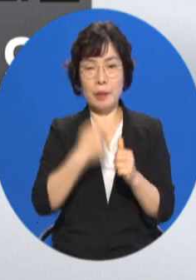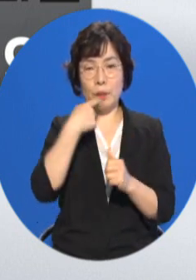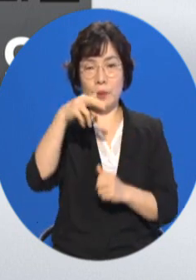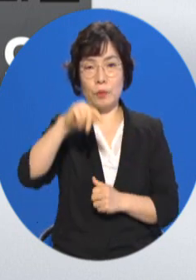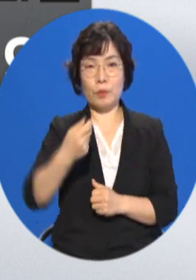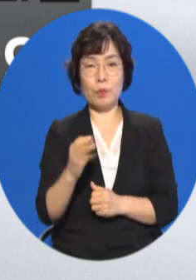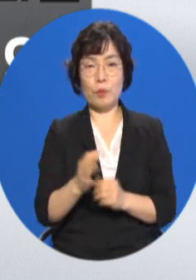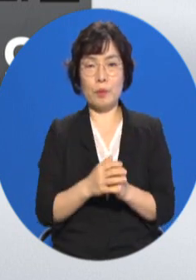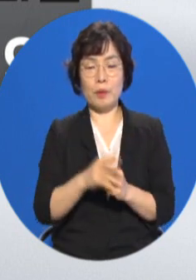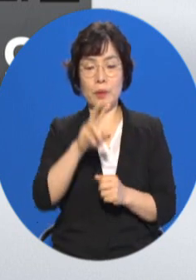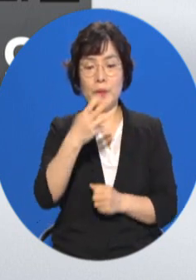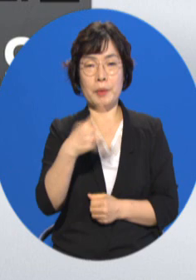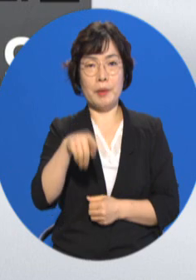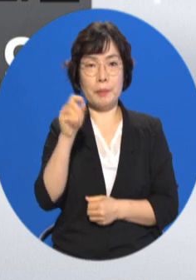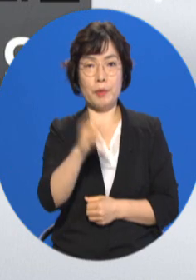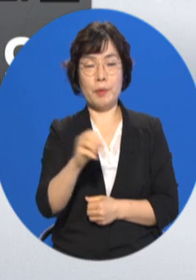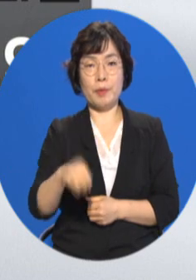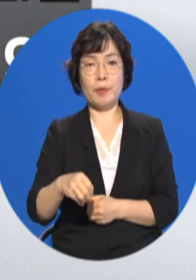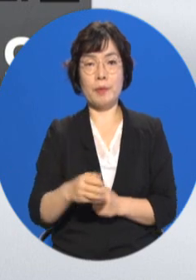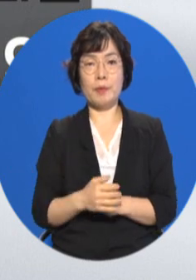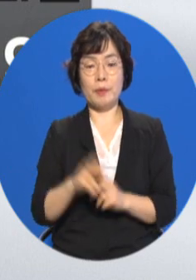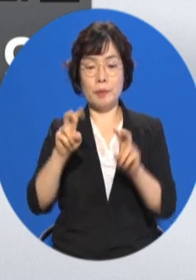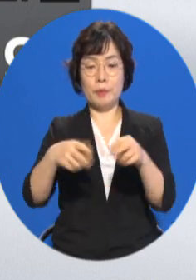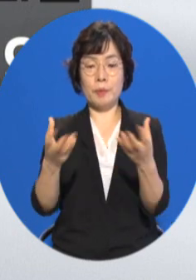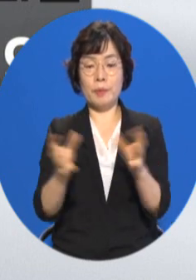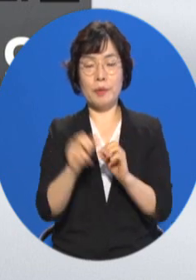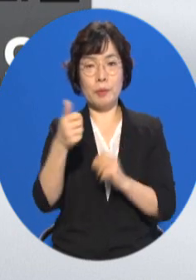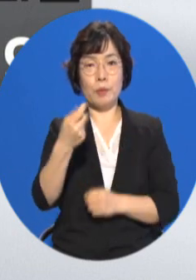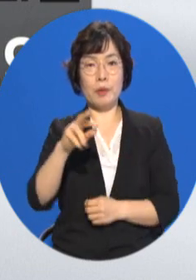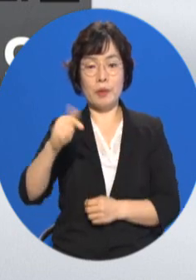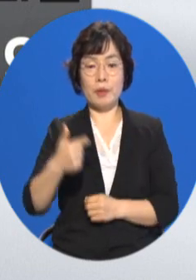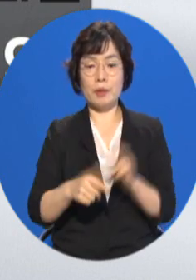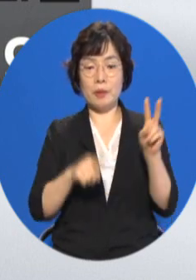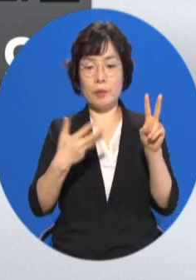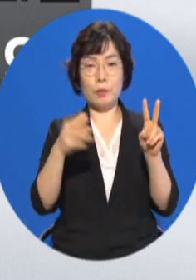황종 후보는 34.3%, 무소속 김하진 후보는